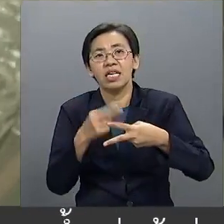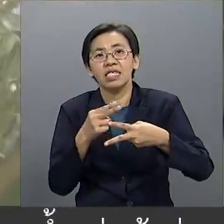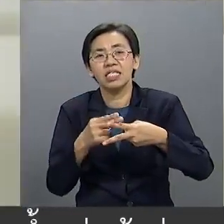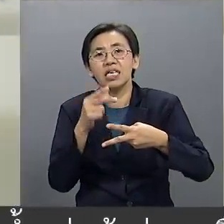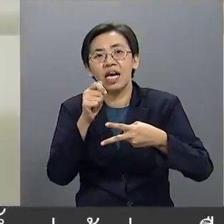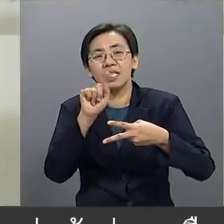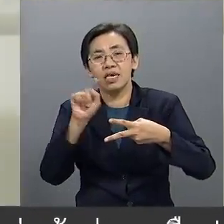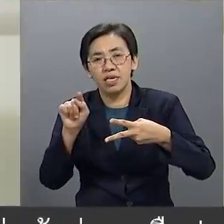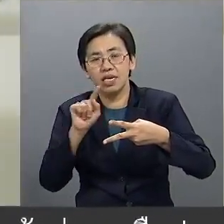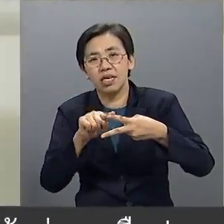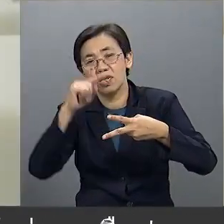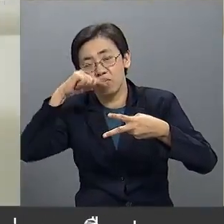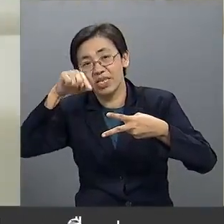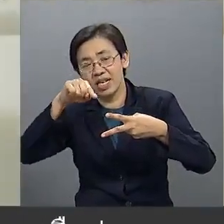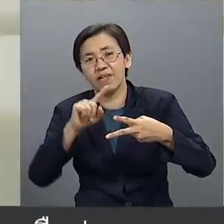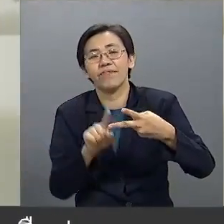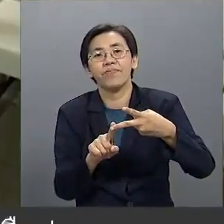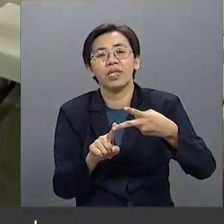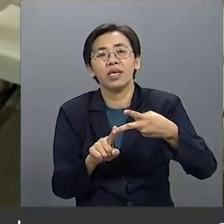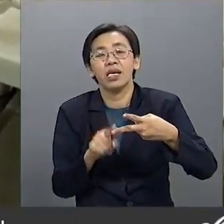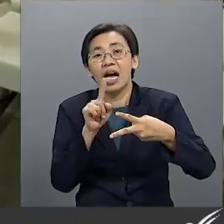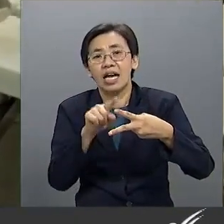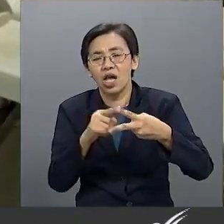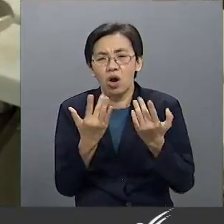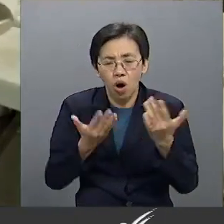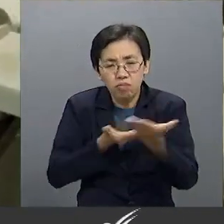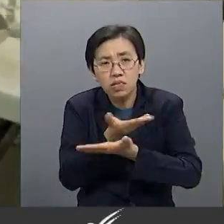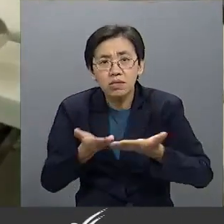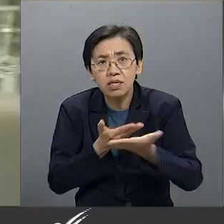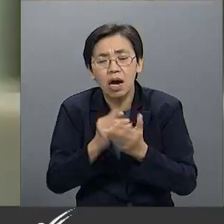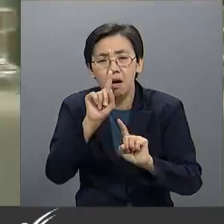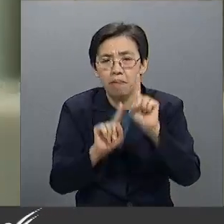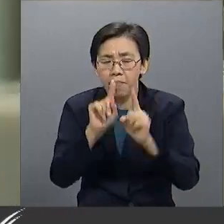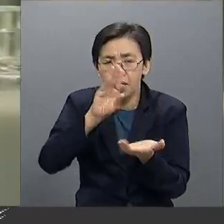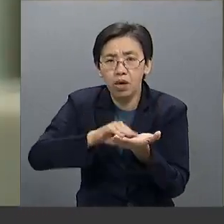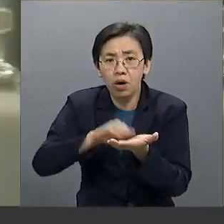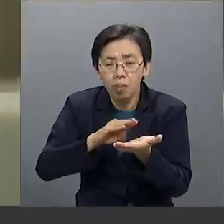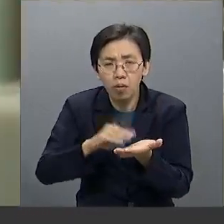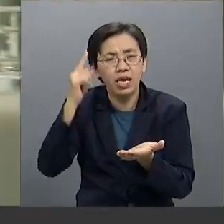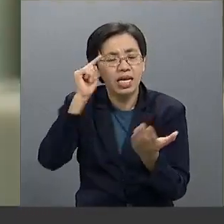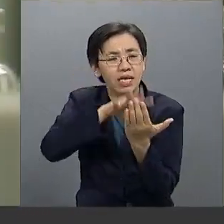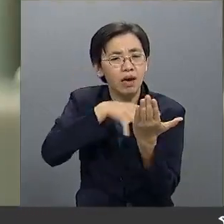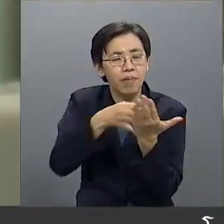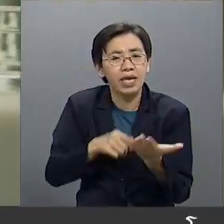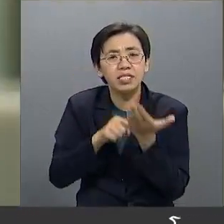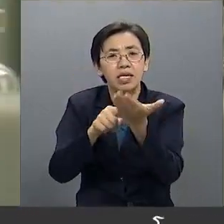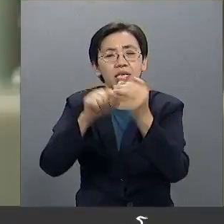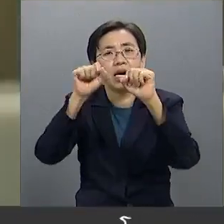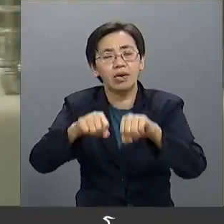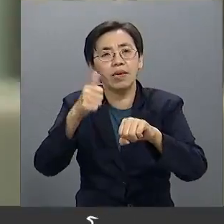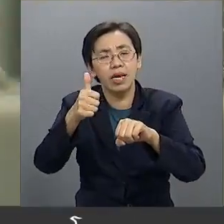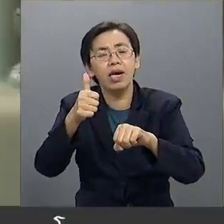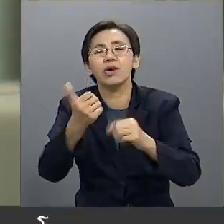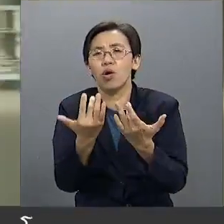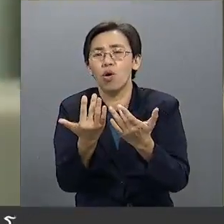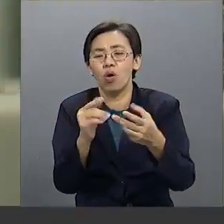ประเทศไทยจำกัดซึ่งอยู่ระหว่างการพิจารณาประเมินข้อมูลและคาดว่าจะสามารถอนุมัติทะเบียนได้เร็วๆนี้และวั